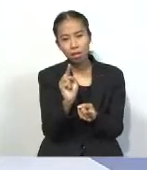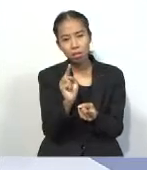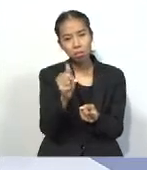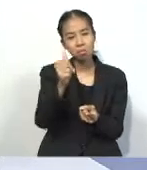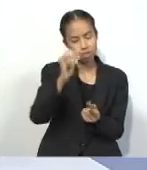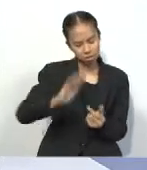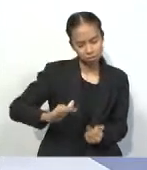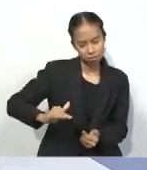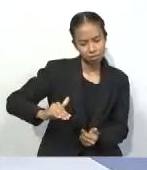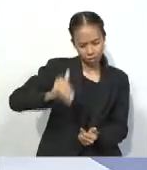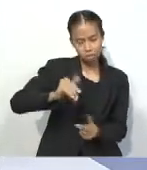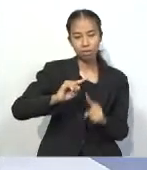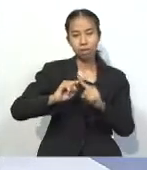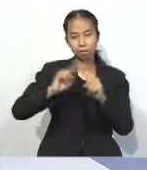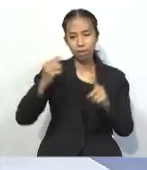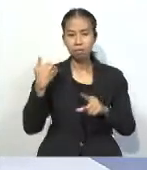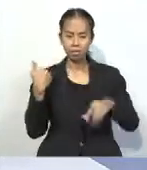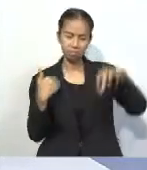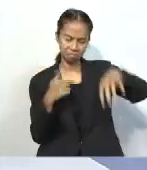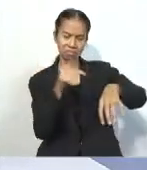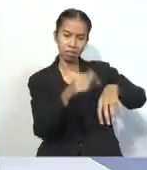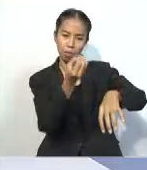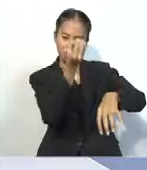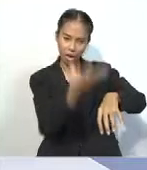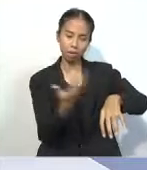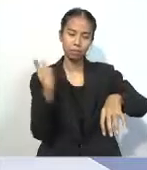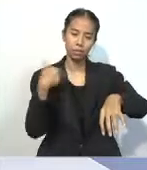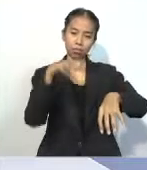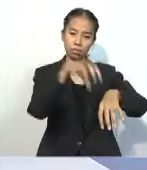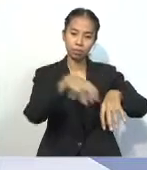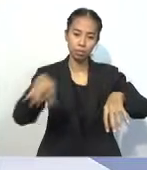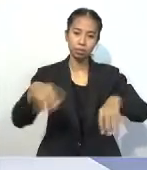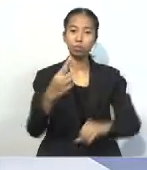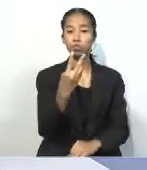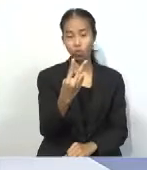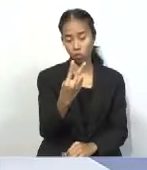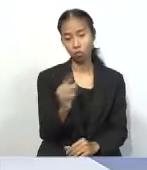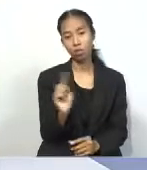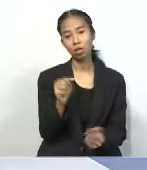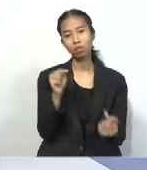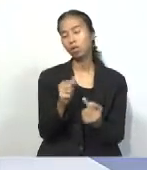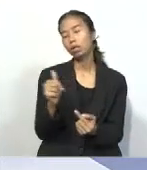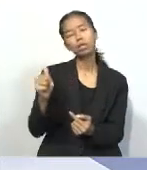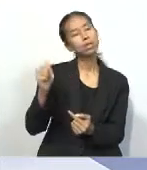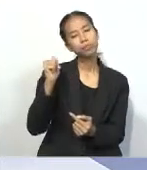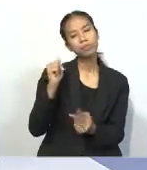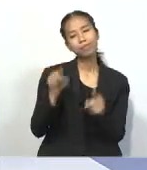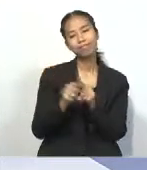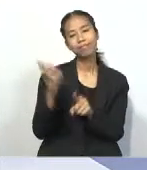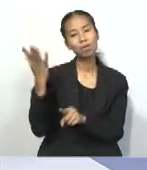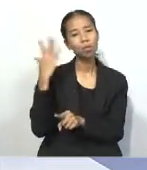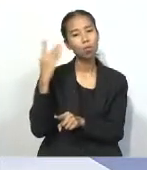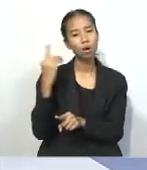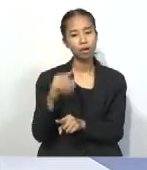ที่ดีขึ้นแต่ยังมีพื้นที่ที่เกินมาตรฐาน2พื้นที่2พื้นที่นี้เป็นพื้นที่เดิมเลยกับที่เรารายง